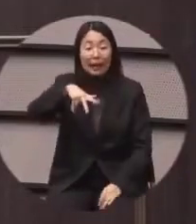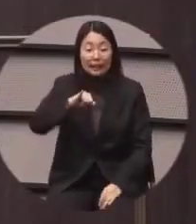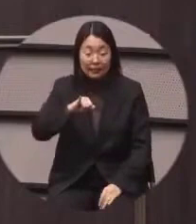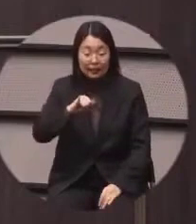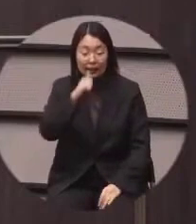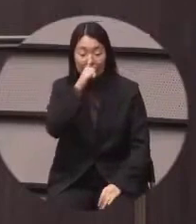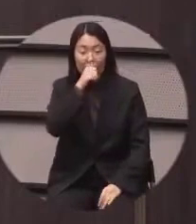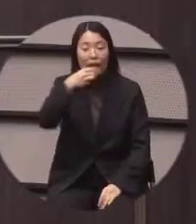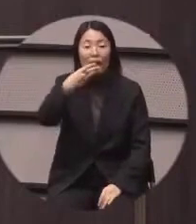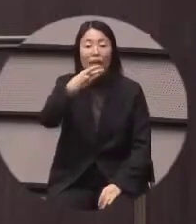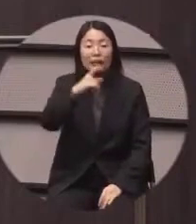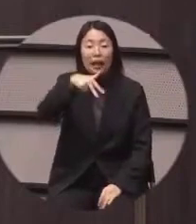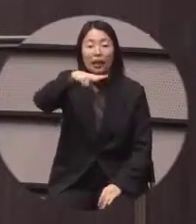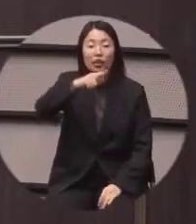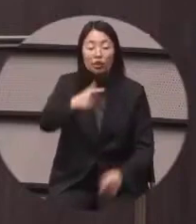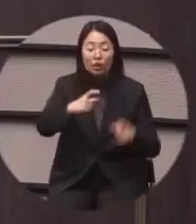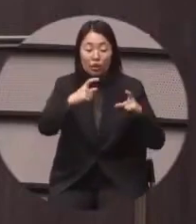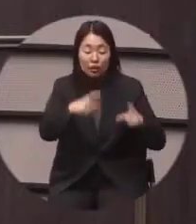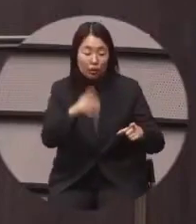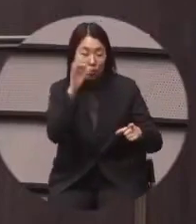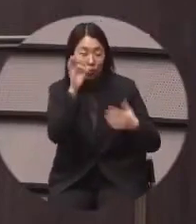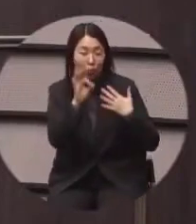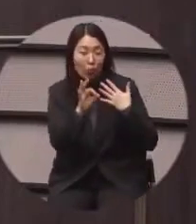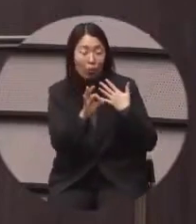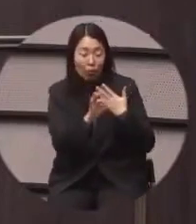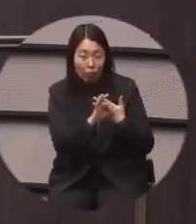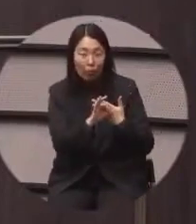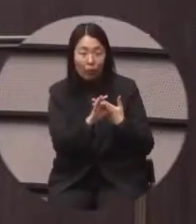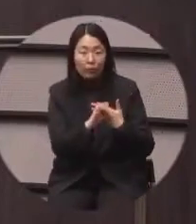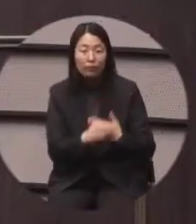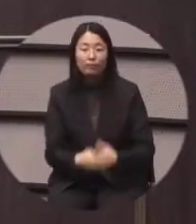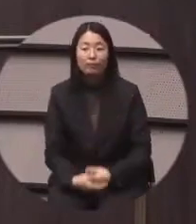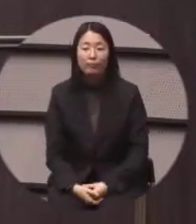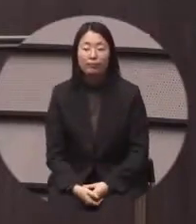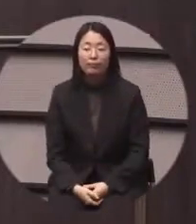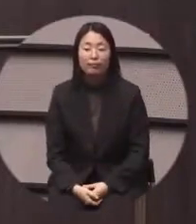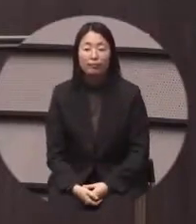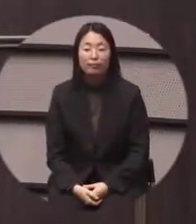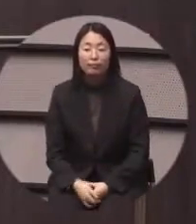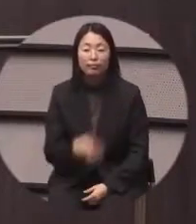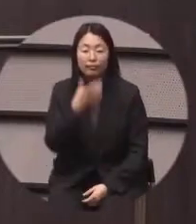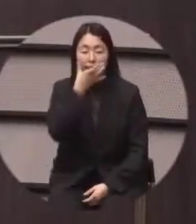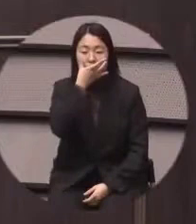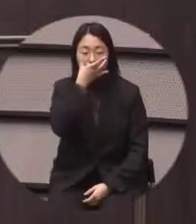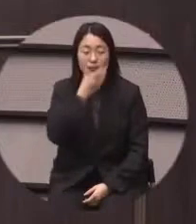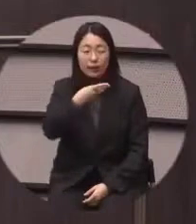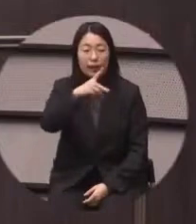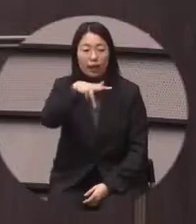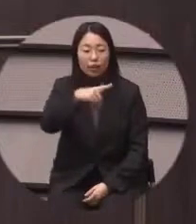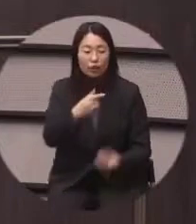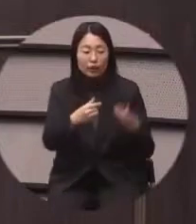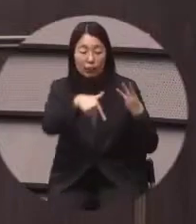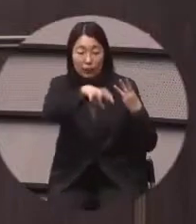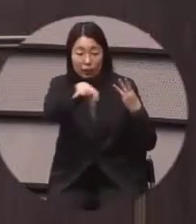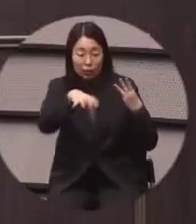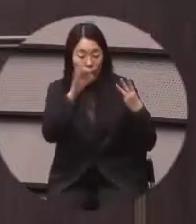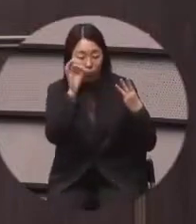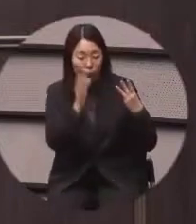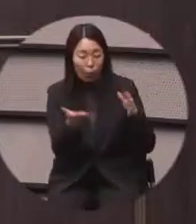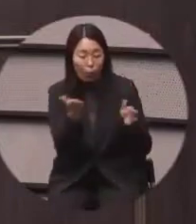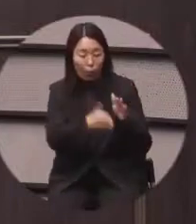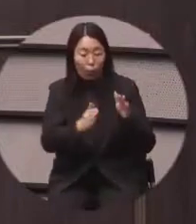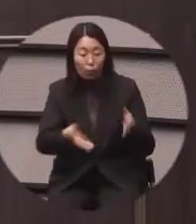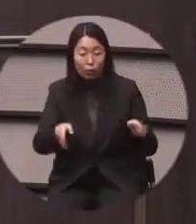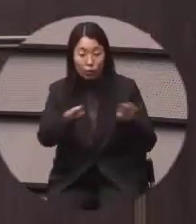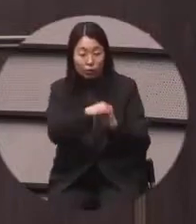태전지구의 기부채납 시유지 활용 이용 상황을 살펴보겠습니다. 대전 3지군의 공공청사 부지의